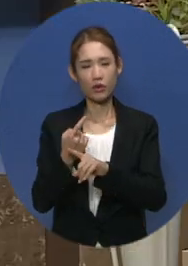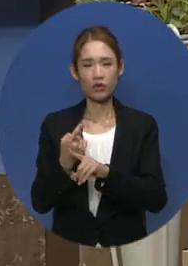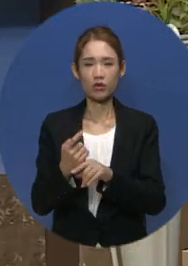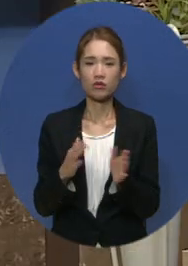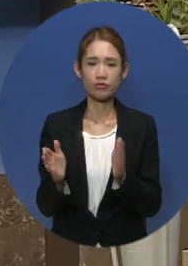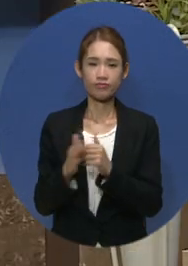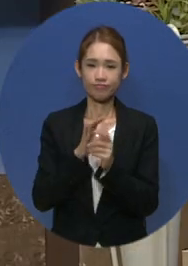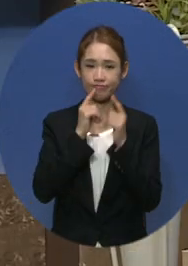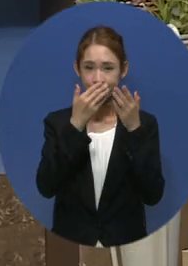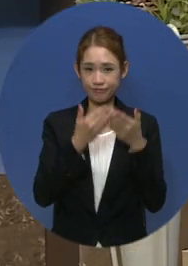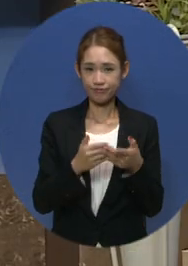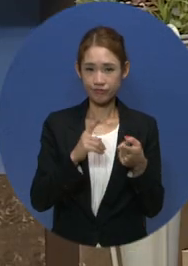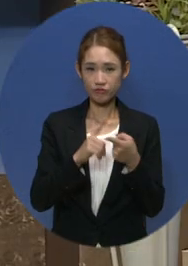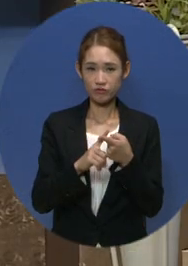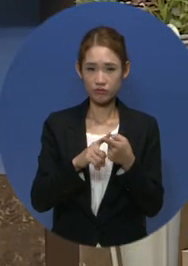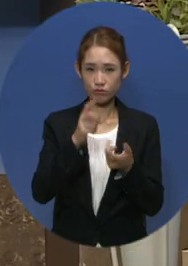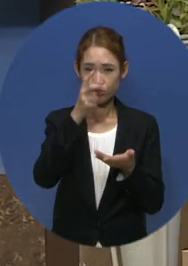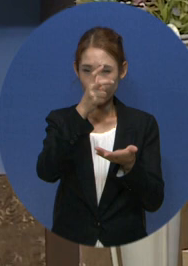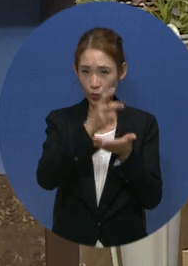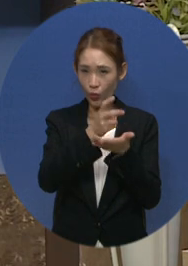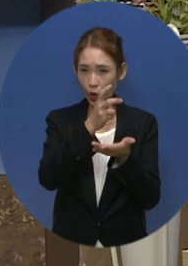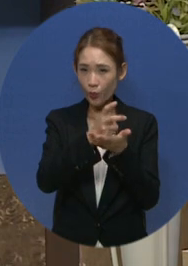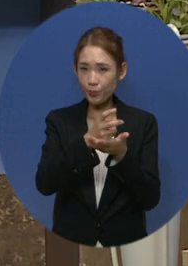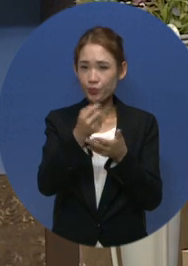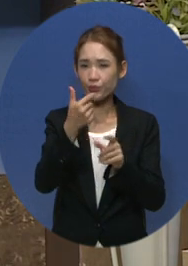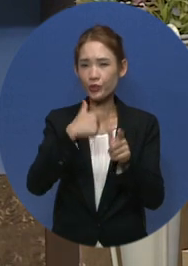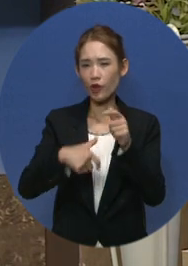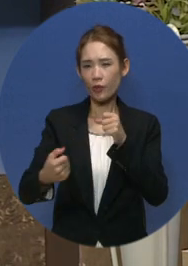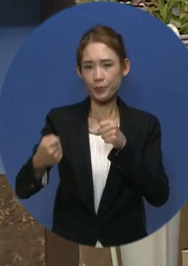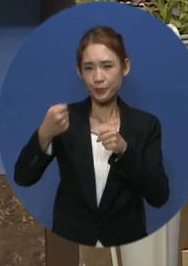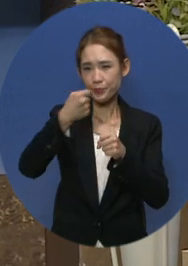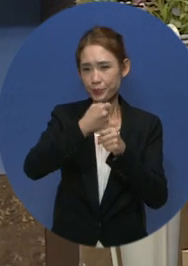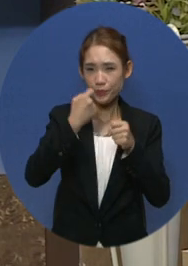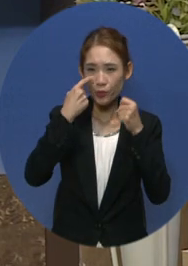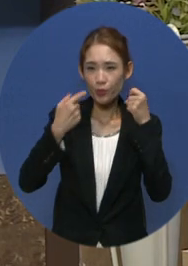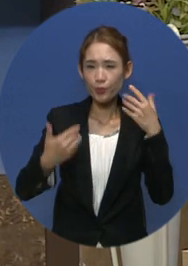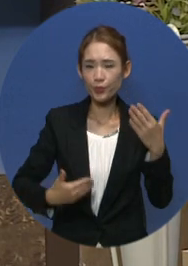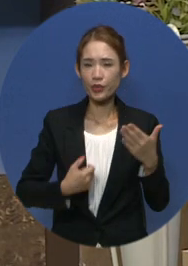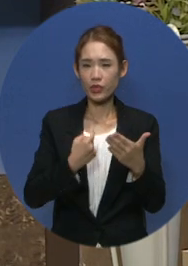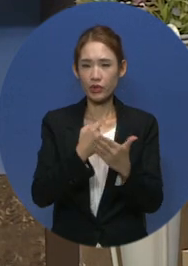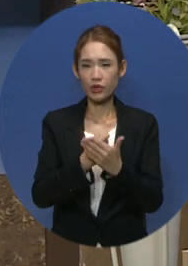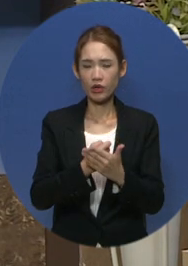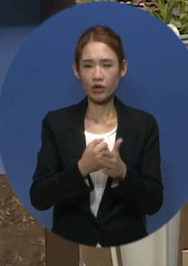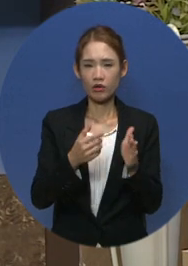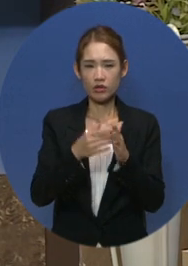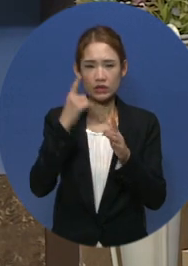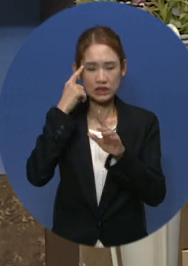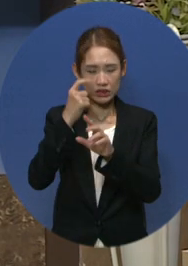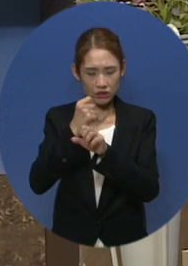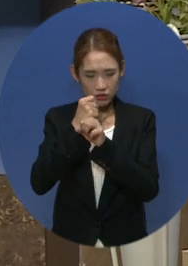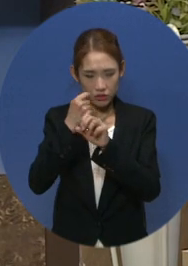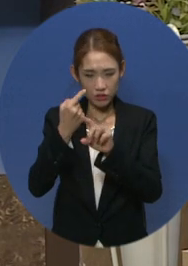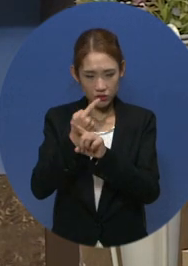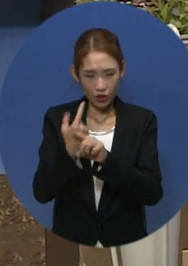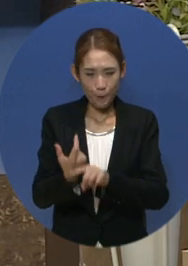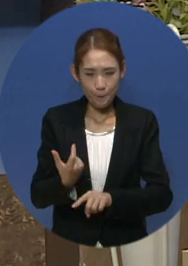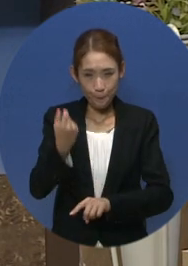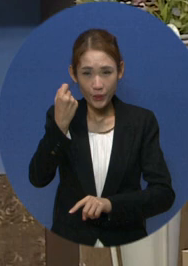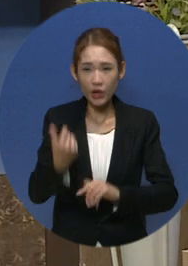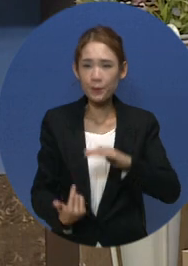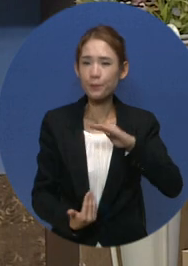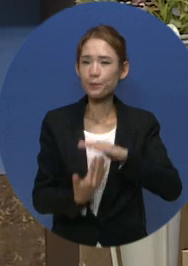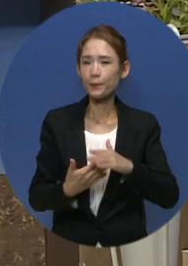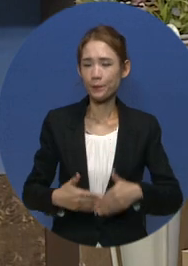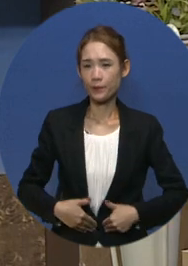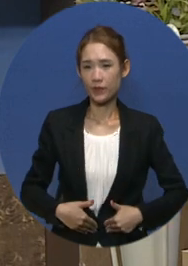이제 말씀해 주신 것처럼 그런 법이 좀 더 제정이 확실히 돼서 네, 네. 이런 부분에 대해서 좀 인식 개선이 빨리 이루어졌으면 좋겠다는 그렇죠. 생각이 예, 듭니다.